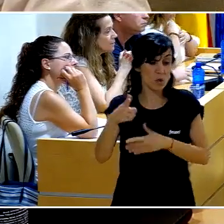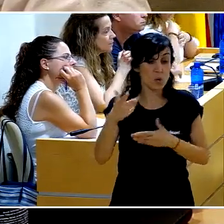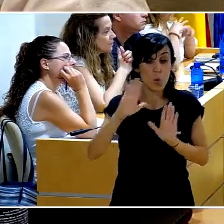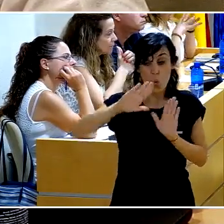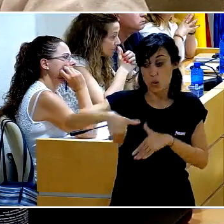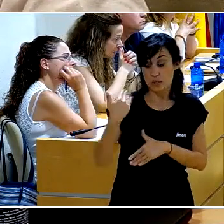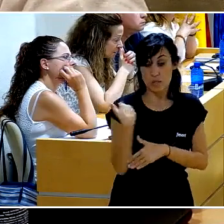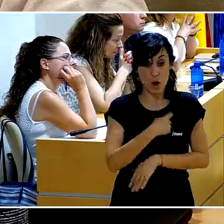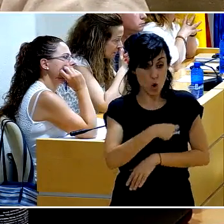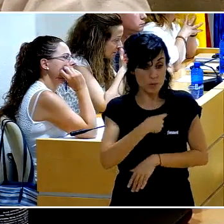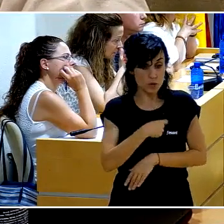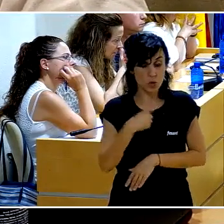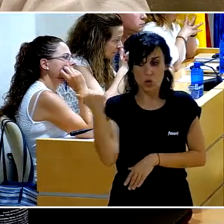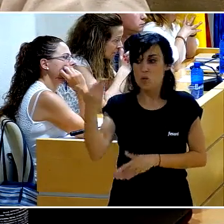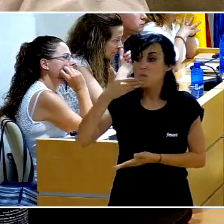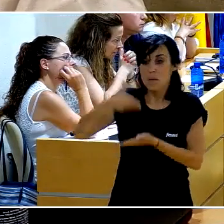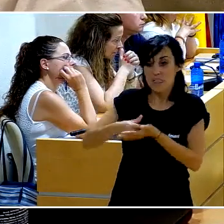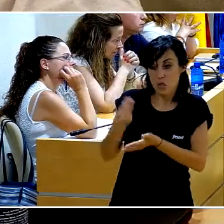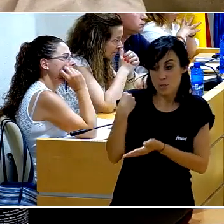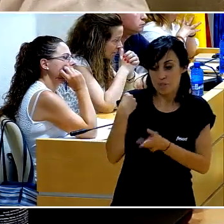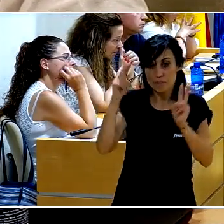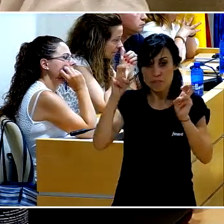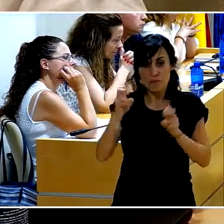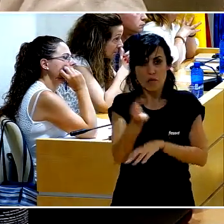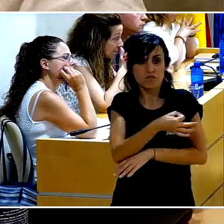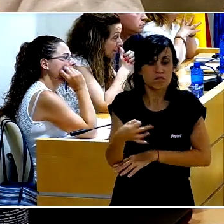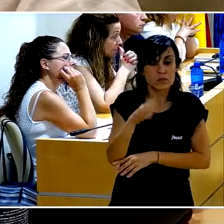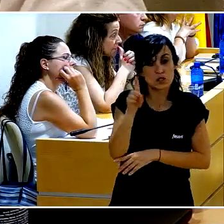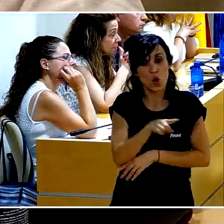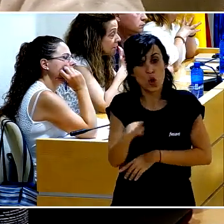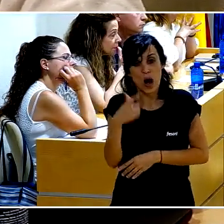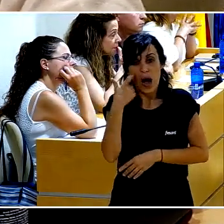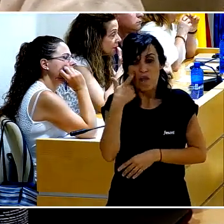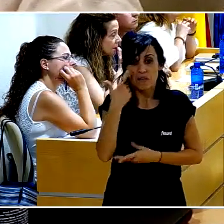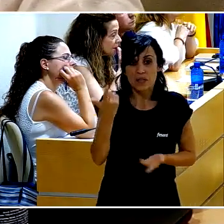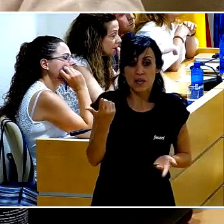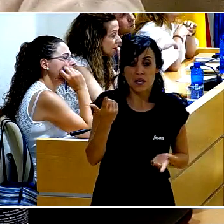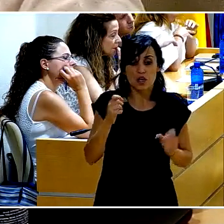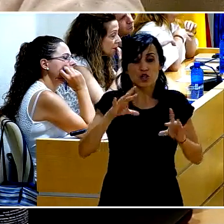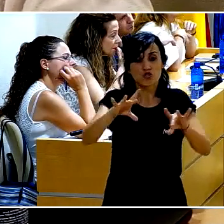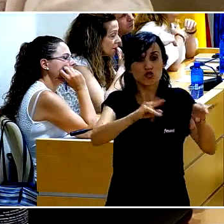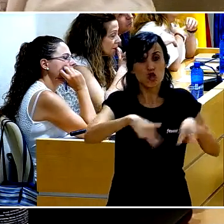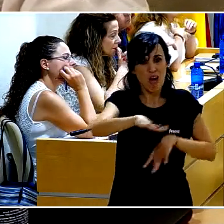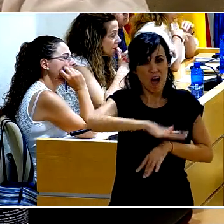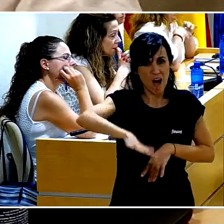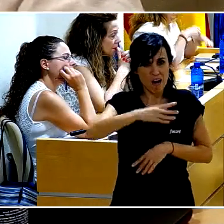En l'última comissió vostè em demana per la idoneïtat o no si havíem fet del solar aquell, i me digui